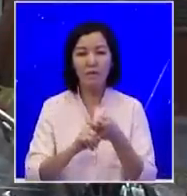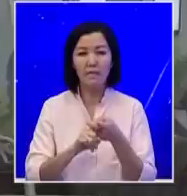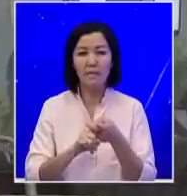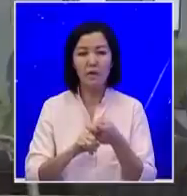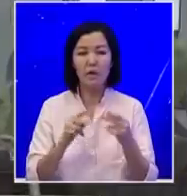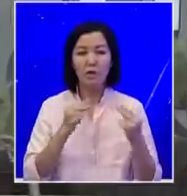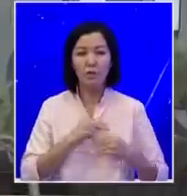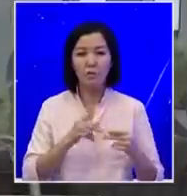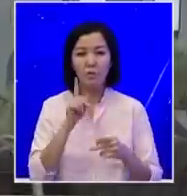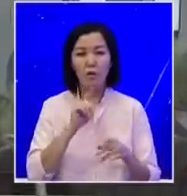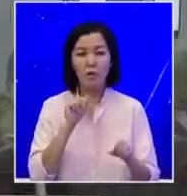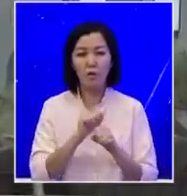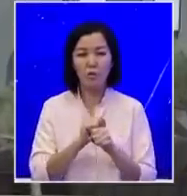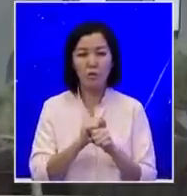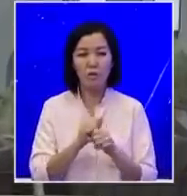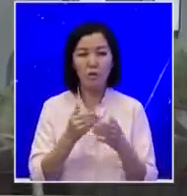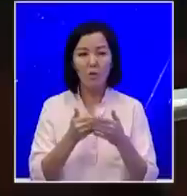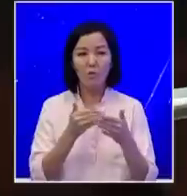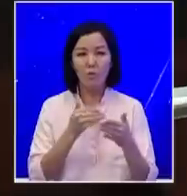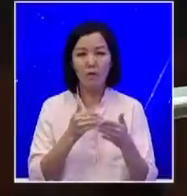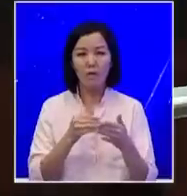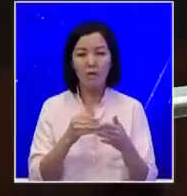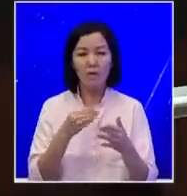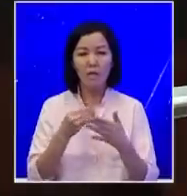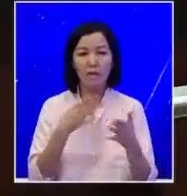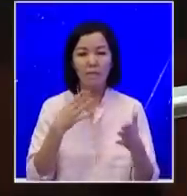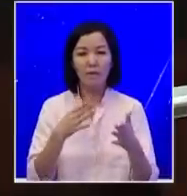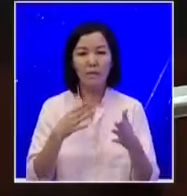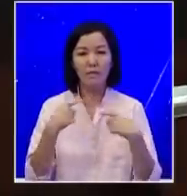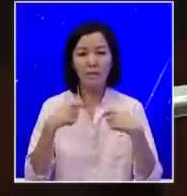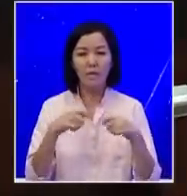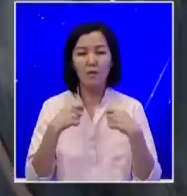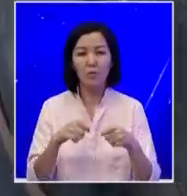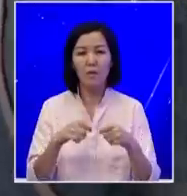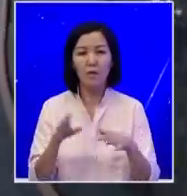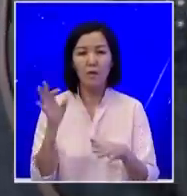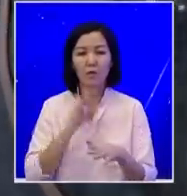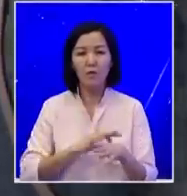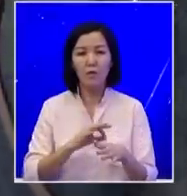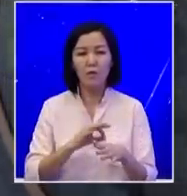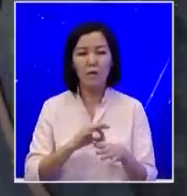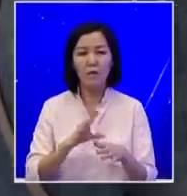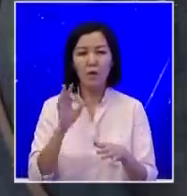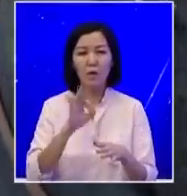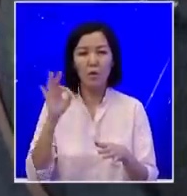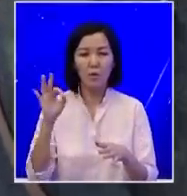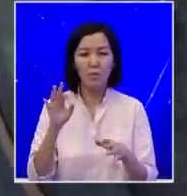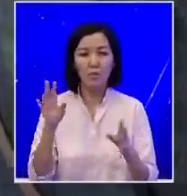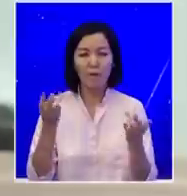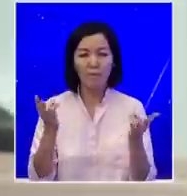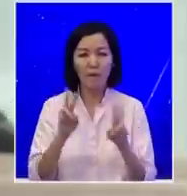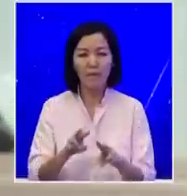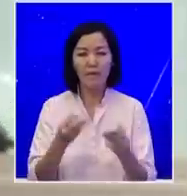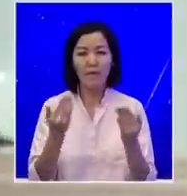жұмысын уақытша тоқтатқан. Осы уақыт ішінде құнды зат өткізу орталығы тұтынушылардың үстемақысын 0%-ден қалдырған.